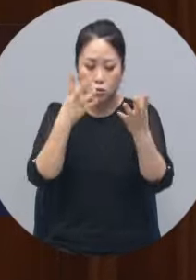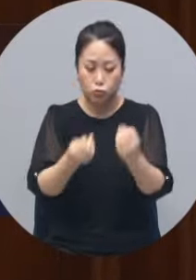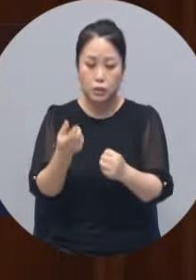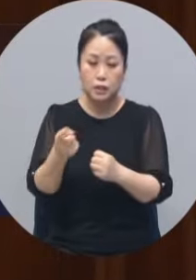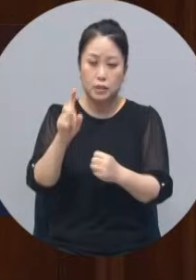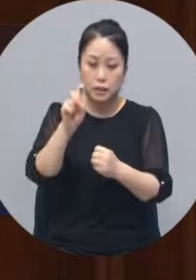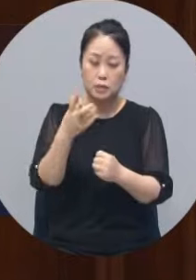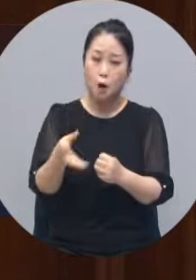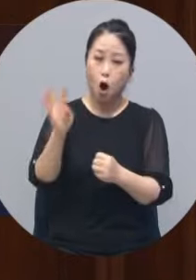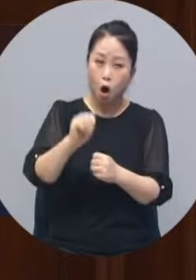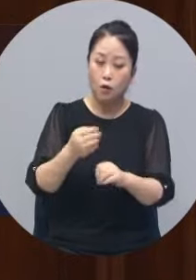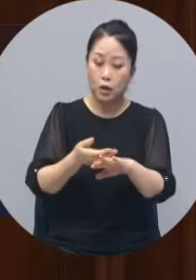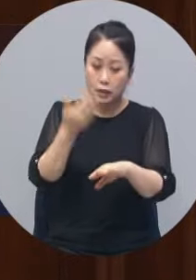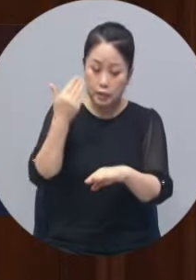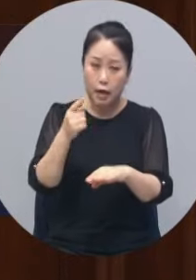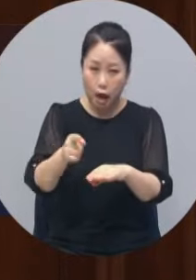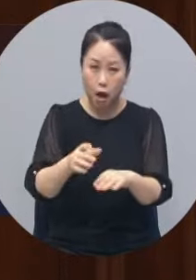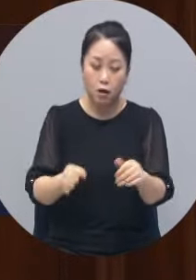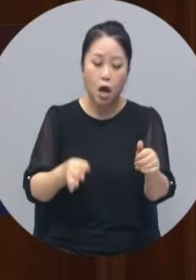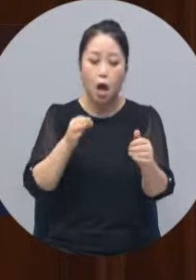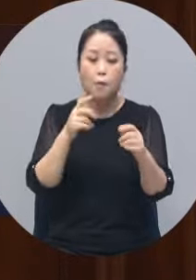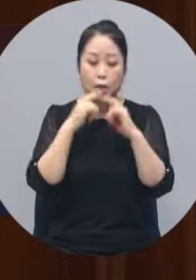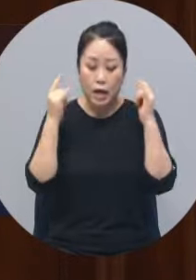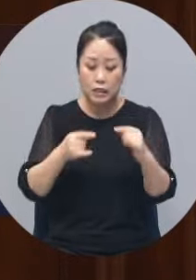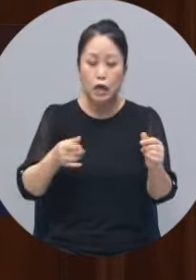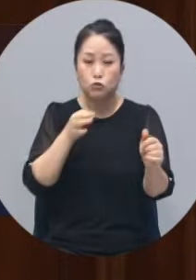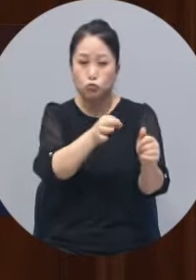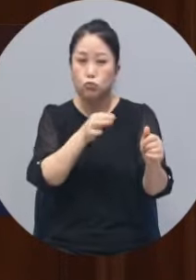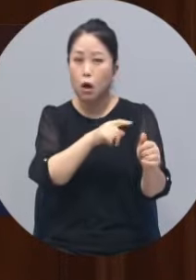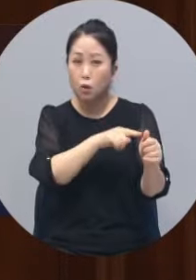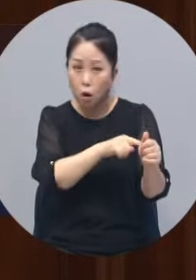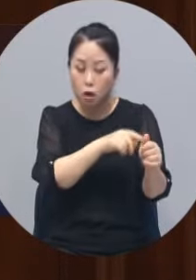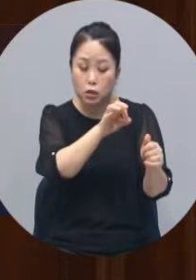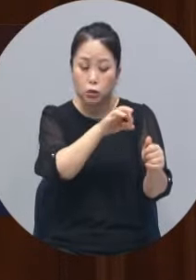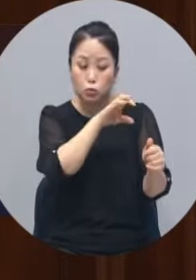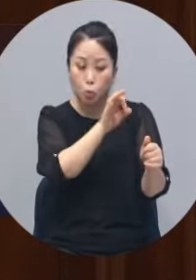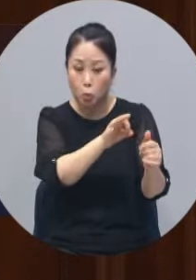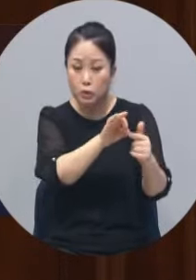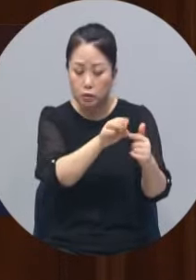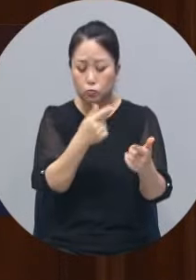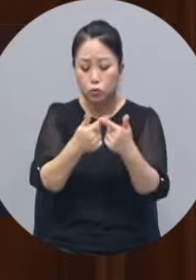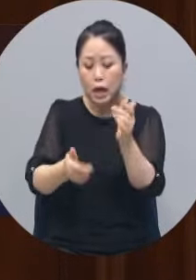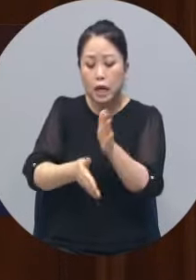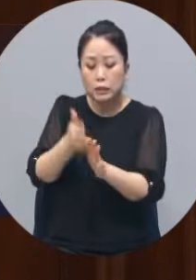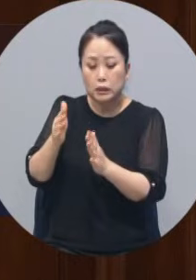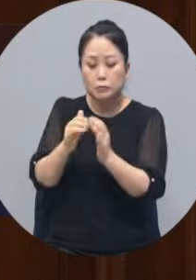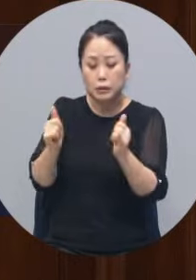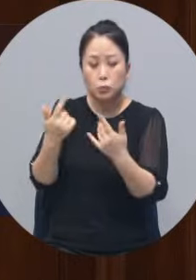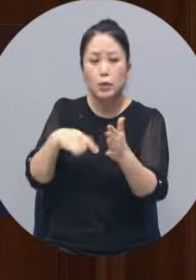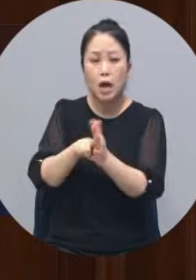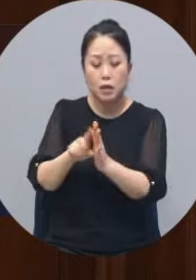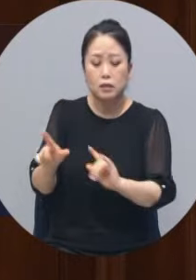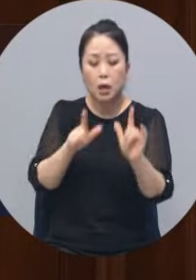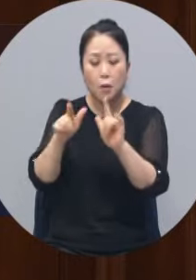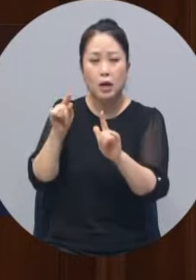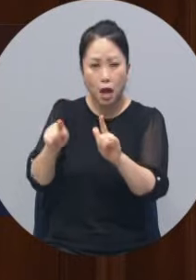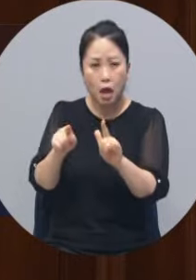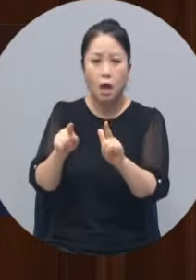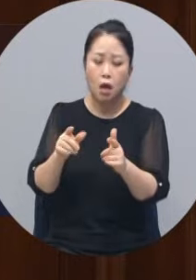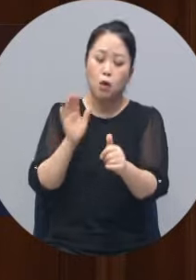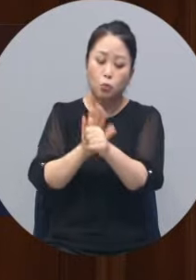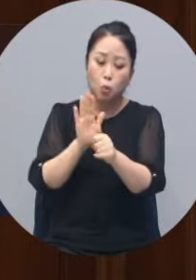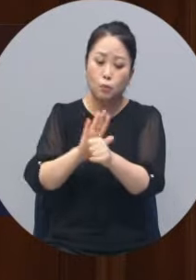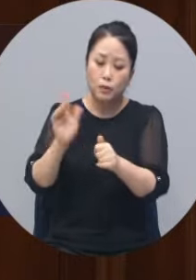지불해야 하는 로열티를 부산 시민들의 생활에 실질적으로 더 도움이 되는 곳에